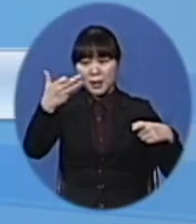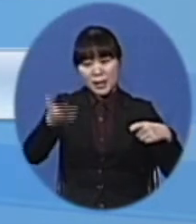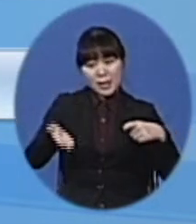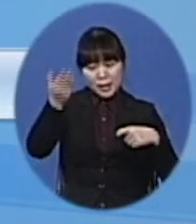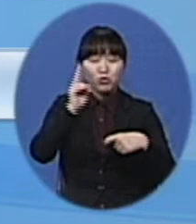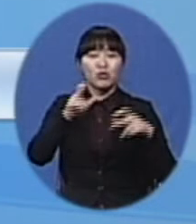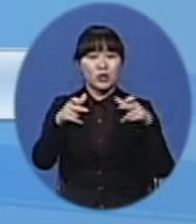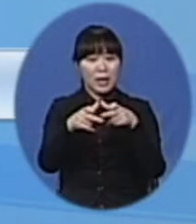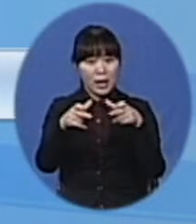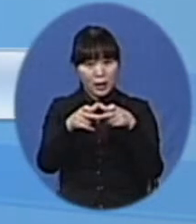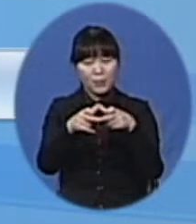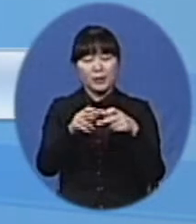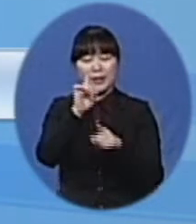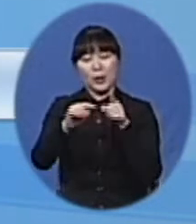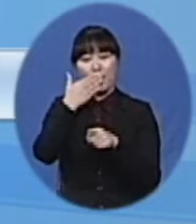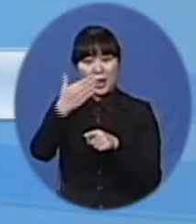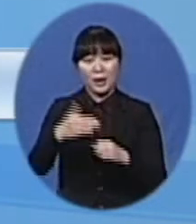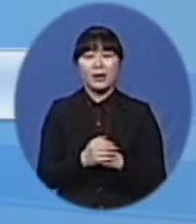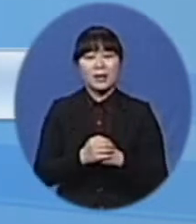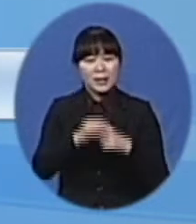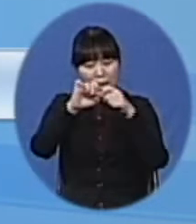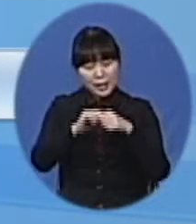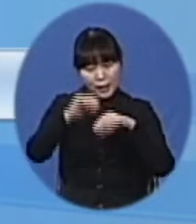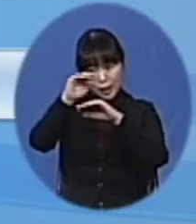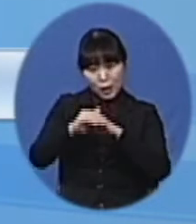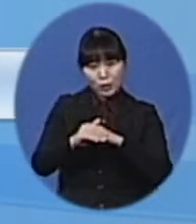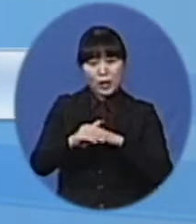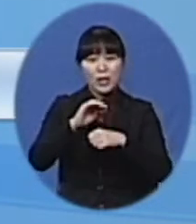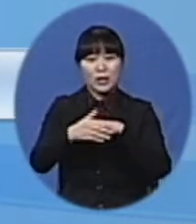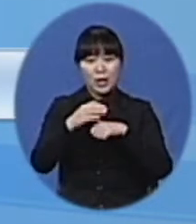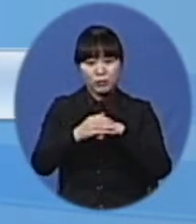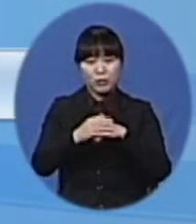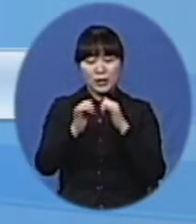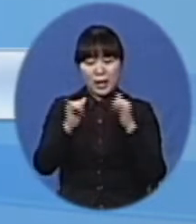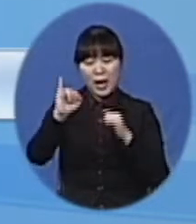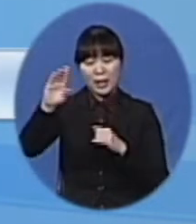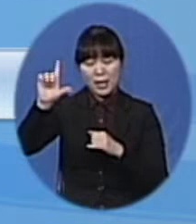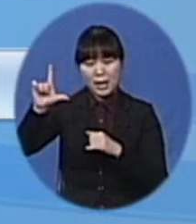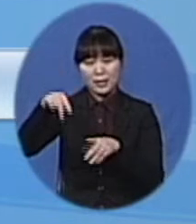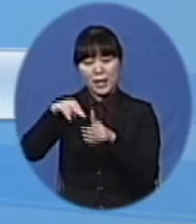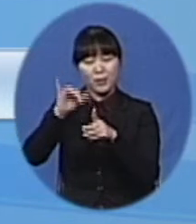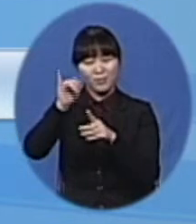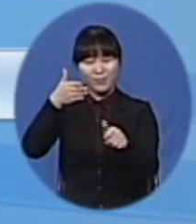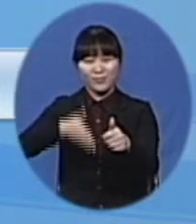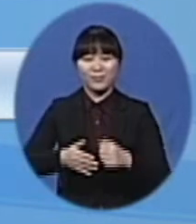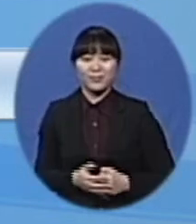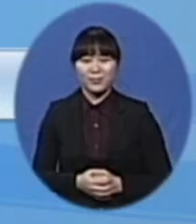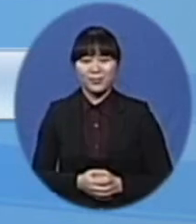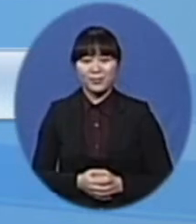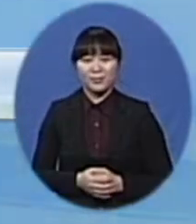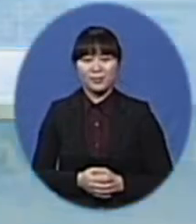이상 중증장애인이라면 신청할 수 있고 자세한 내용은 대구사람 IL센터로 문의하시면 됩니다.